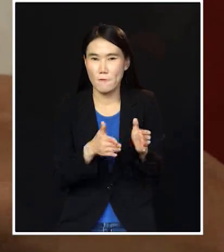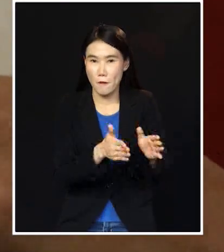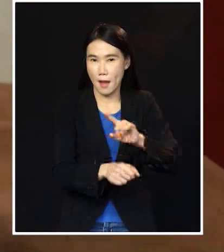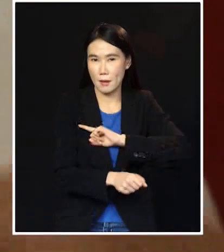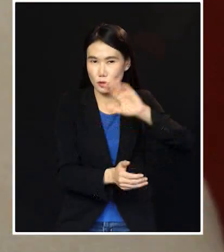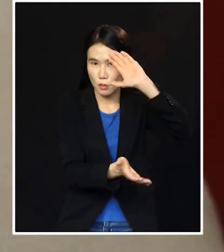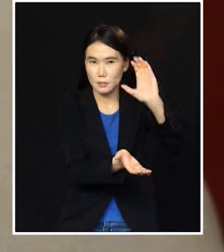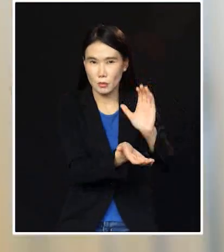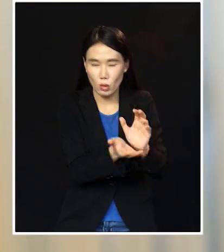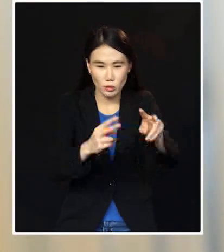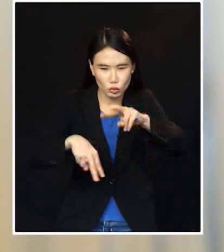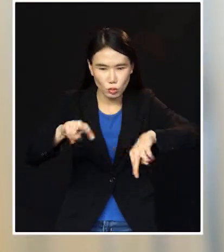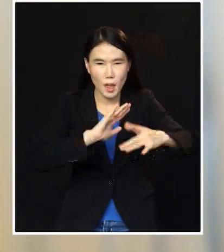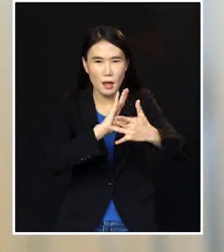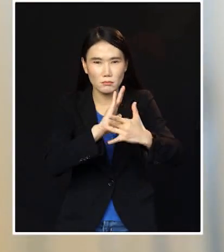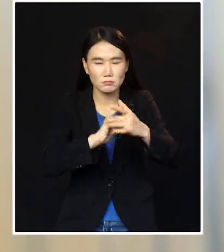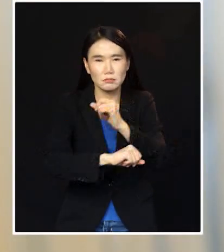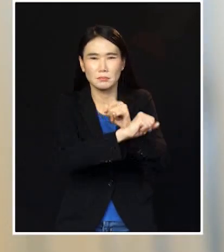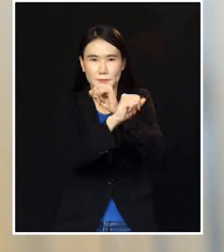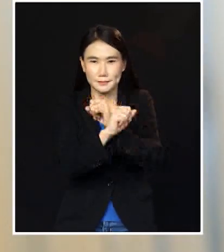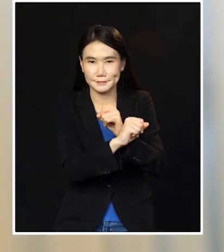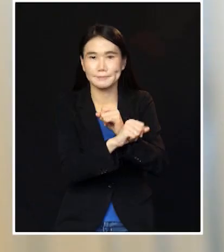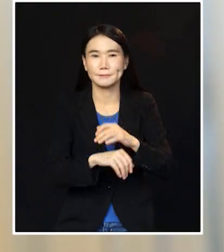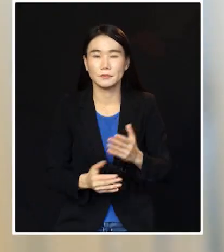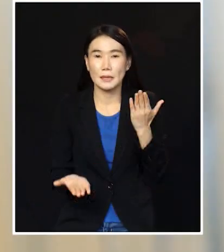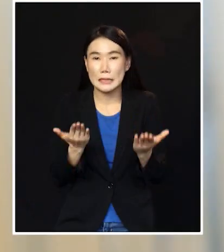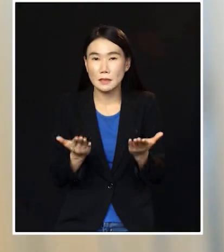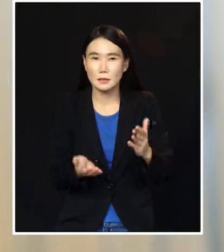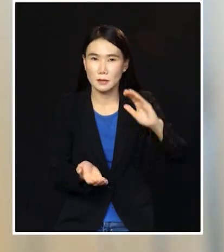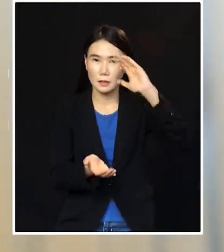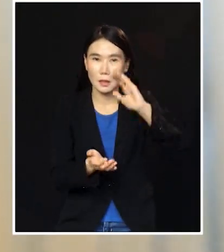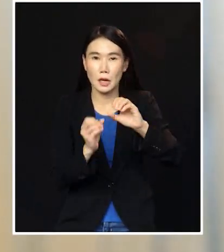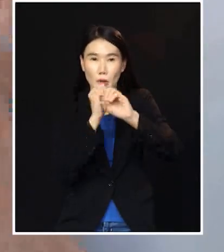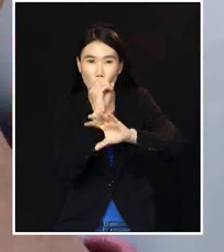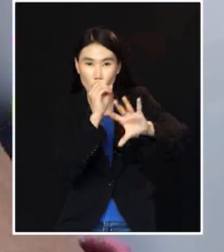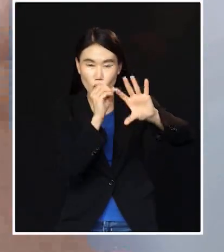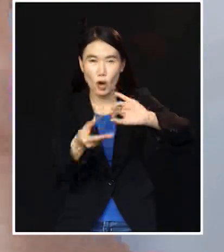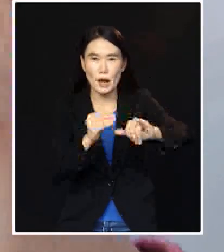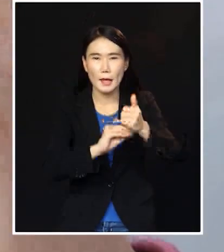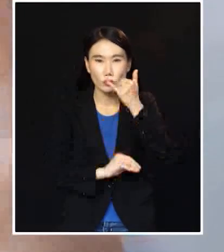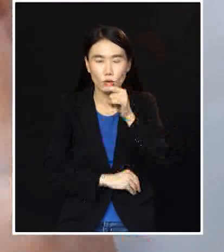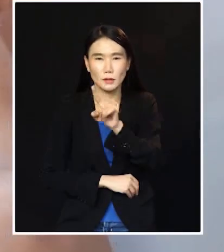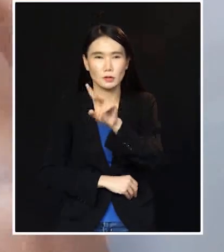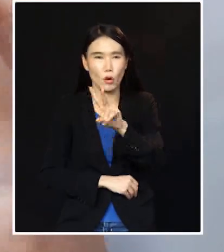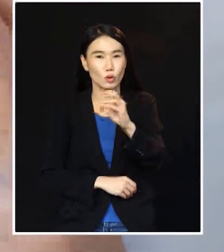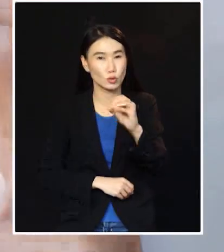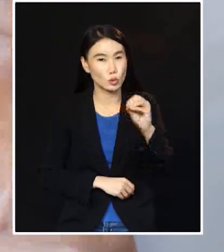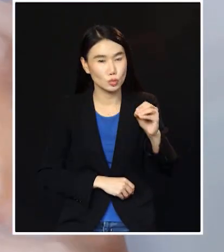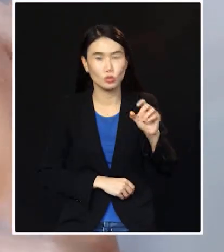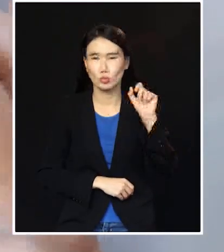ซึ่งเป็นส่วนของสำนักงานตำรวจแห่งชาติที่ดูแลเรื่องความปลอดภัยทางไซเบอร์หรือโทรแจ้งที่กสท